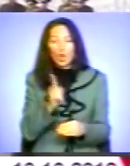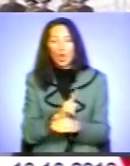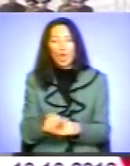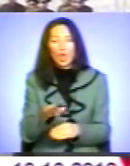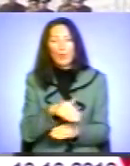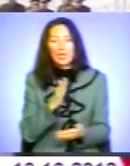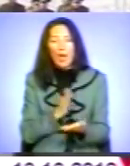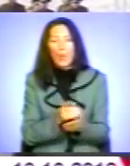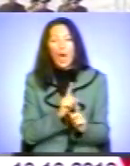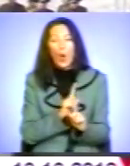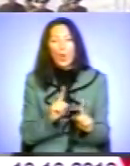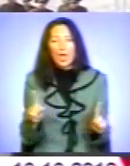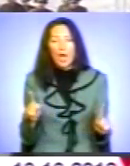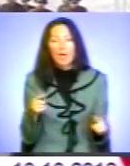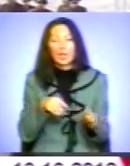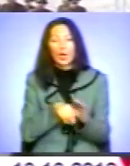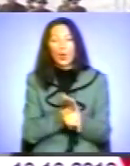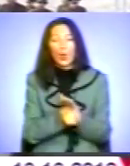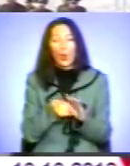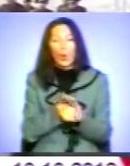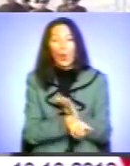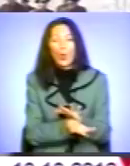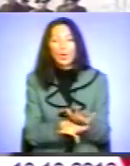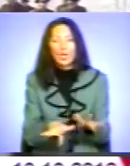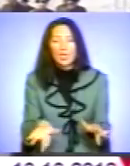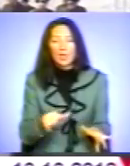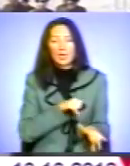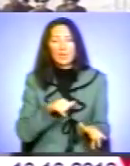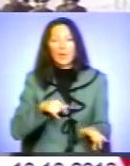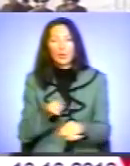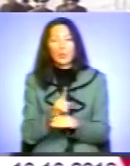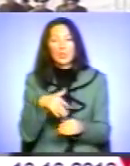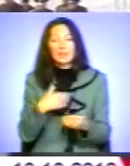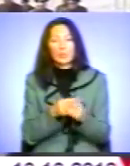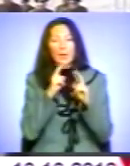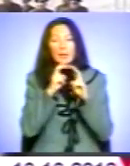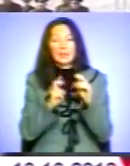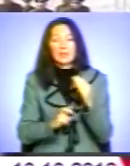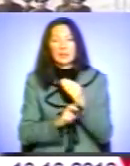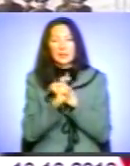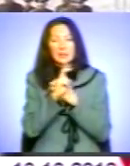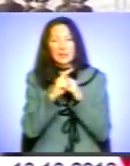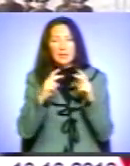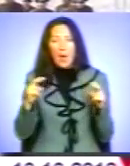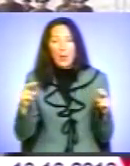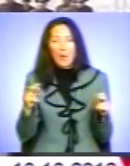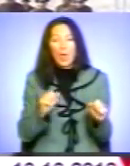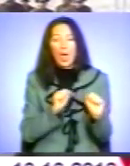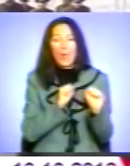має унікальне коріння. Саме Тернопільщина своїми замками боронила східні